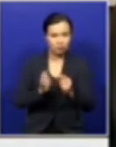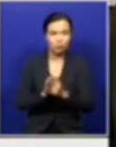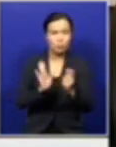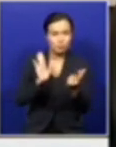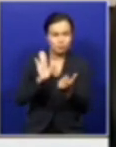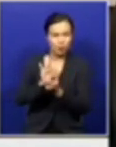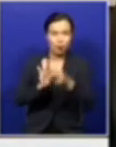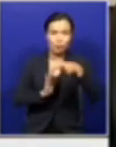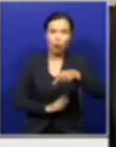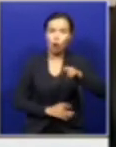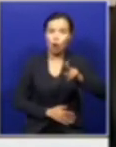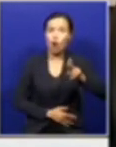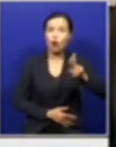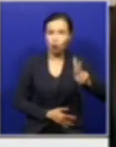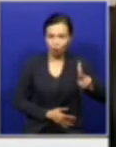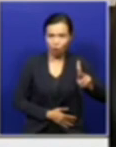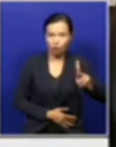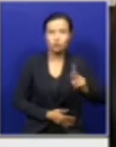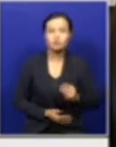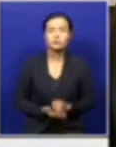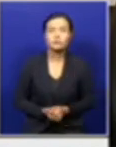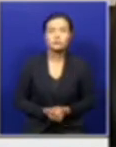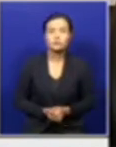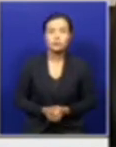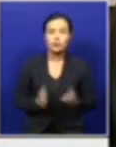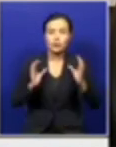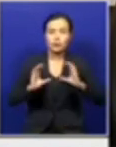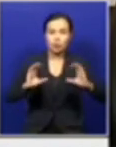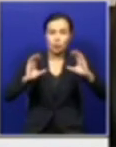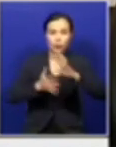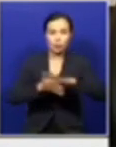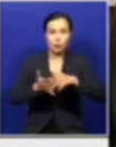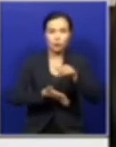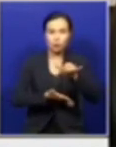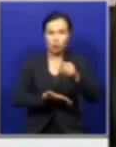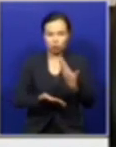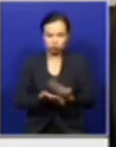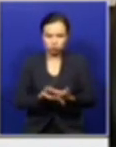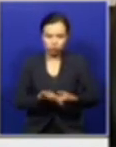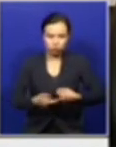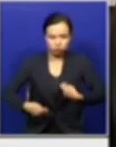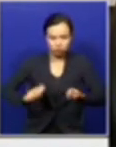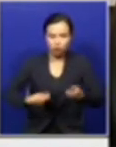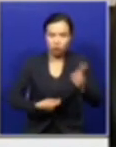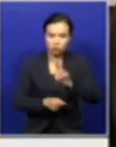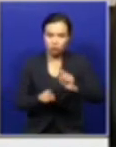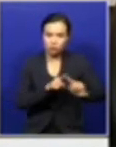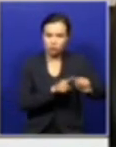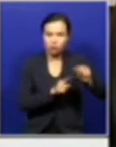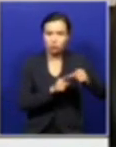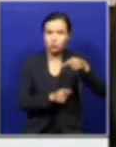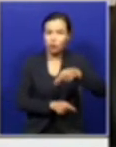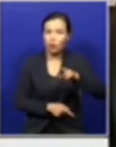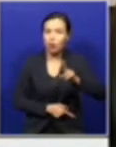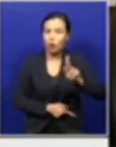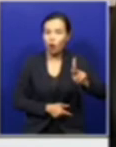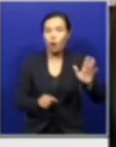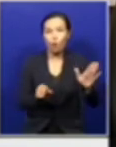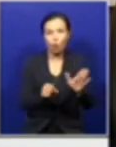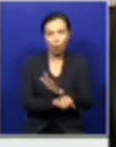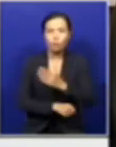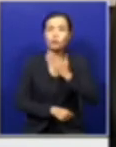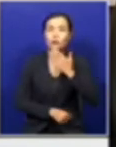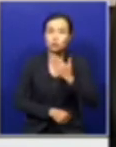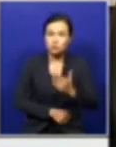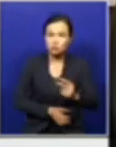พ.ร.ก.ด้วยนะครับรัฐบาลต้องมายุทธศาสตร์การใช้เงินพ.ร.ก.ให้ครอบคลุมนะครับใช้แบบยั่งยืนและ